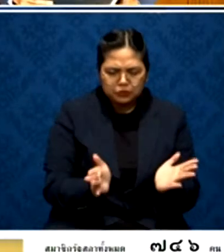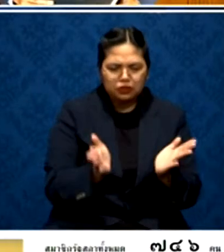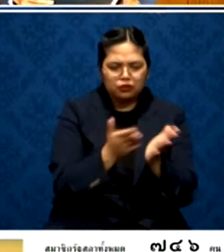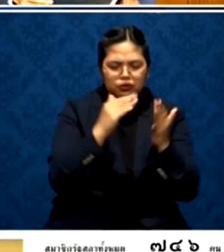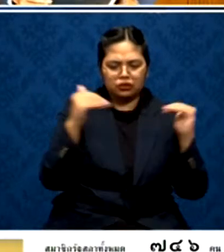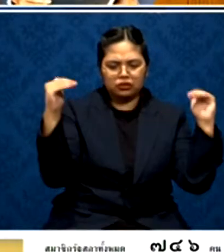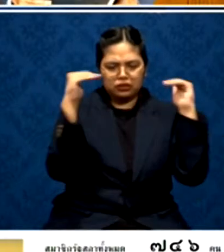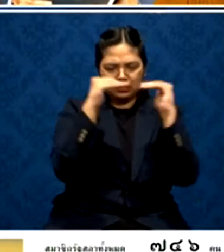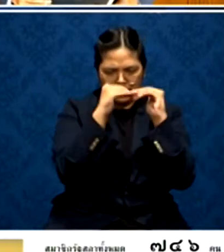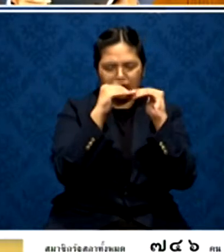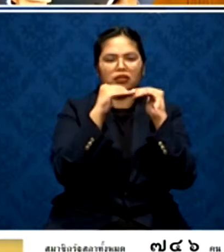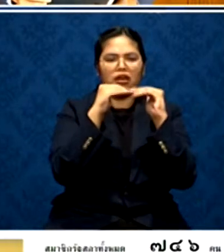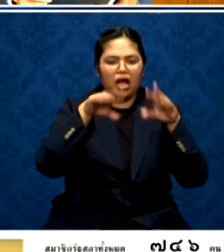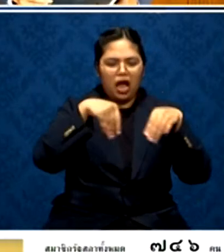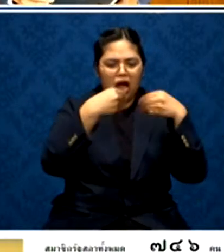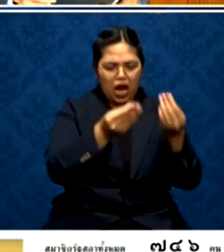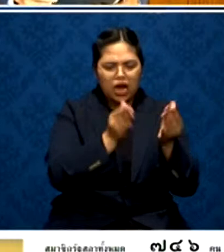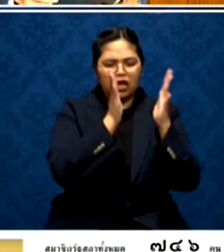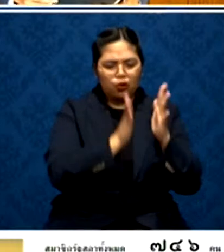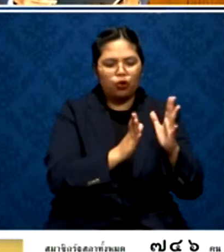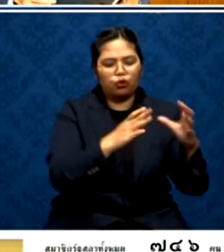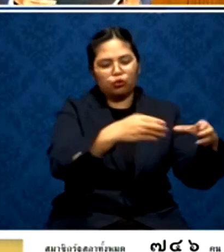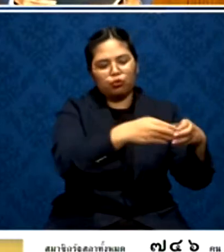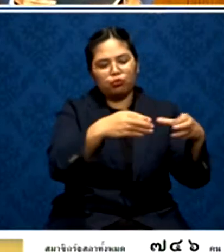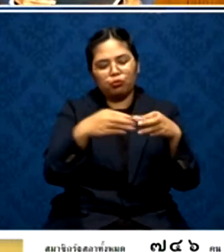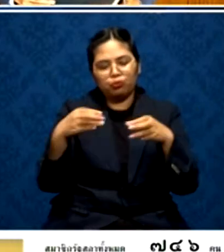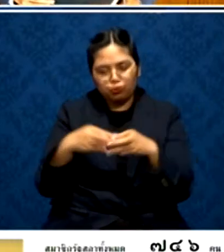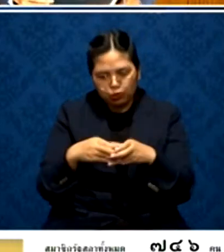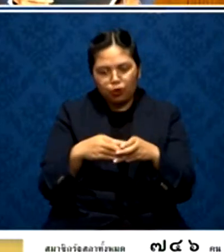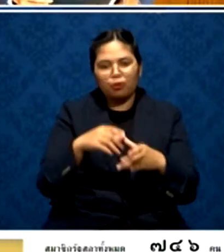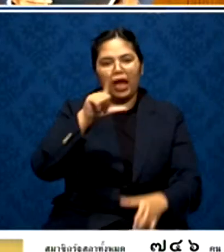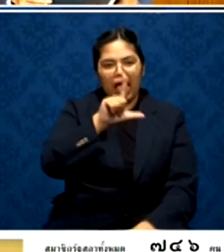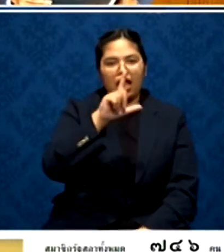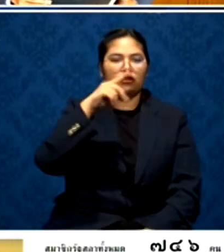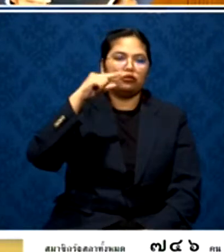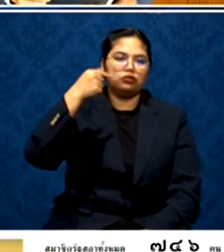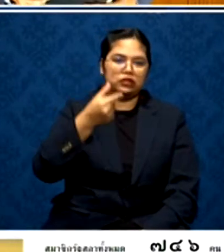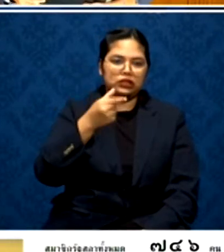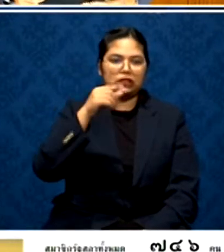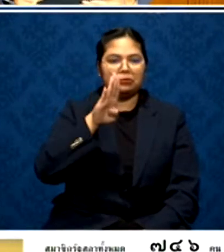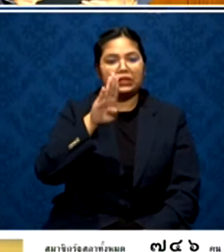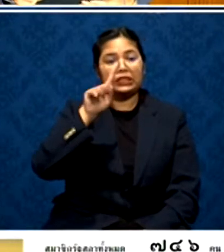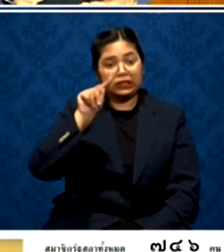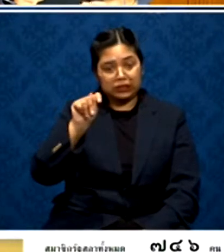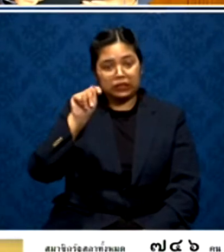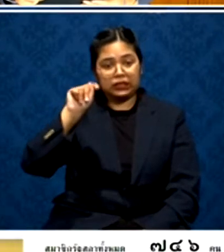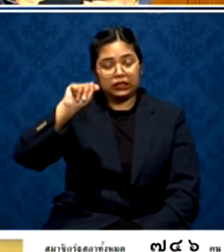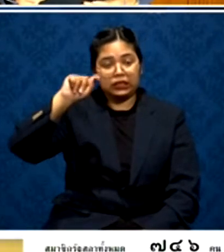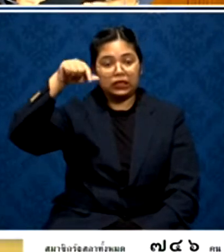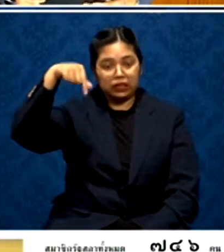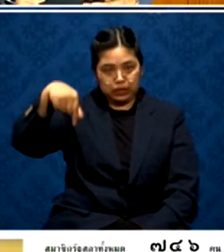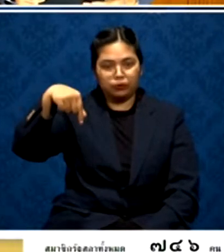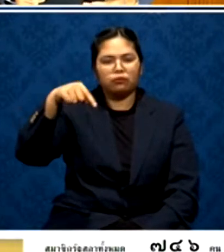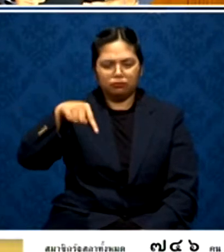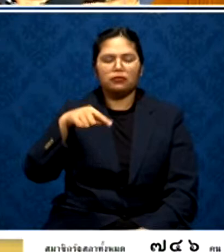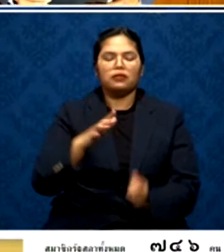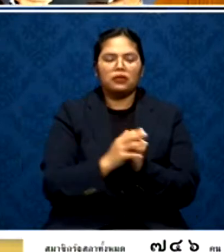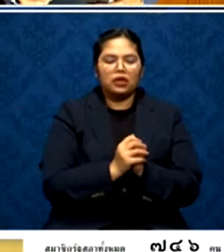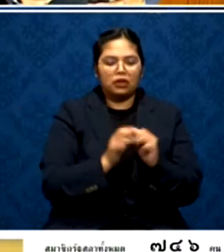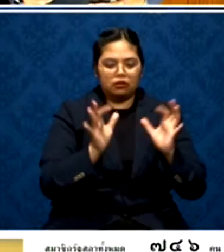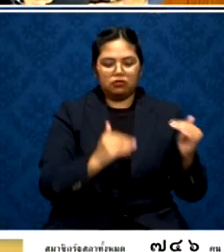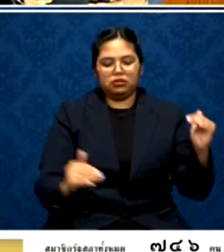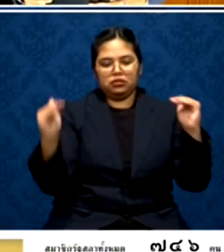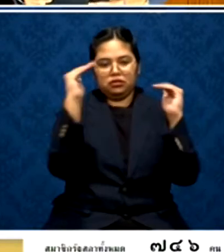และความเท่าเทียมของกลุ่มความหลากหลายทางเพศรวมถึงการใช้กลไกกองทุนพัฒนาบทบาทสต